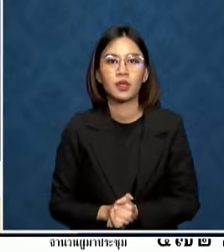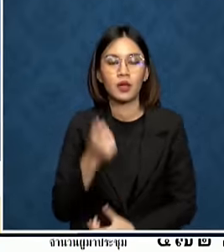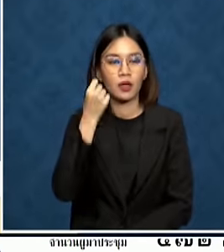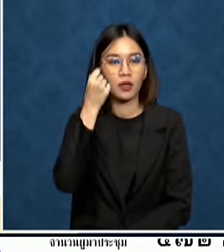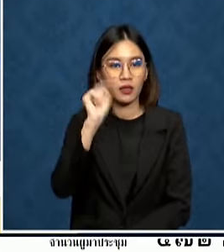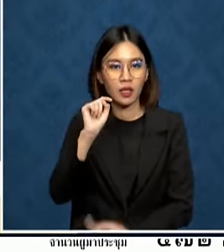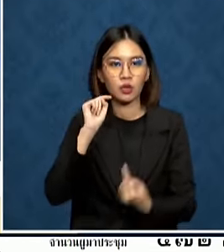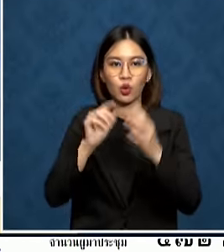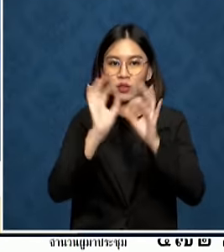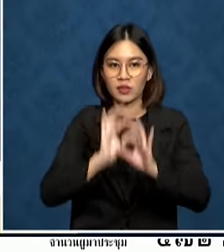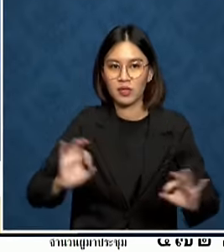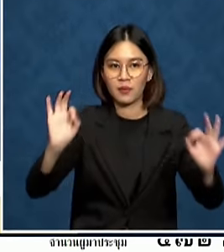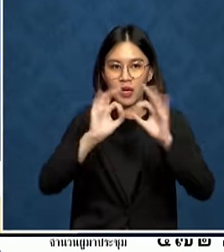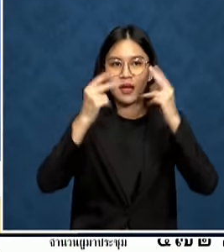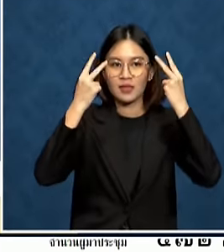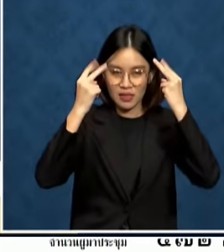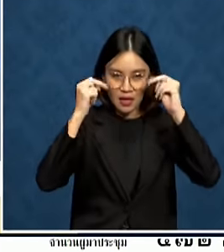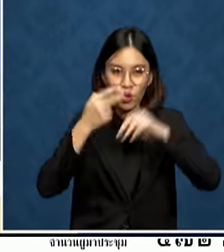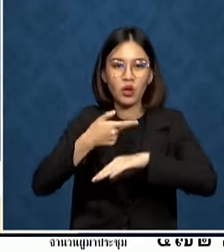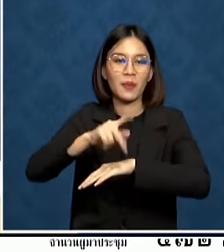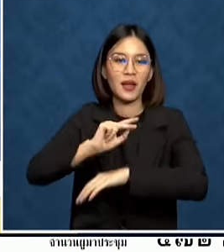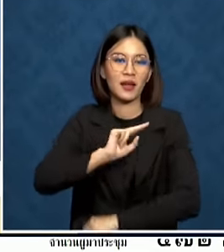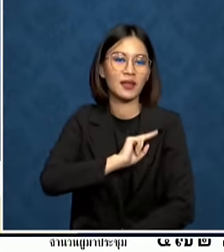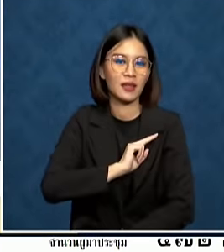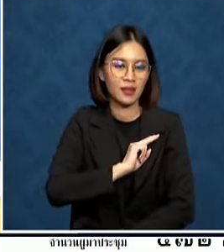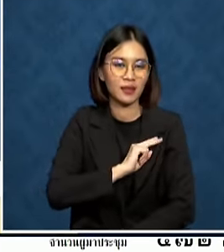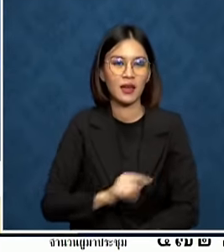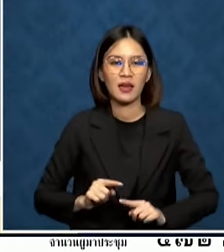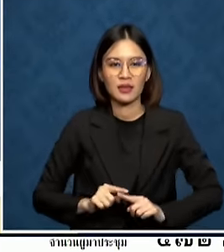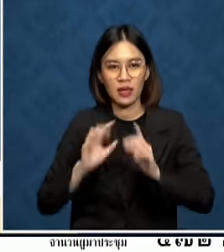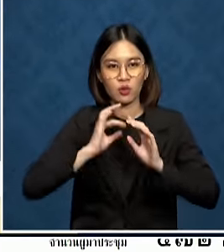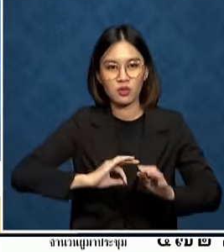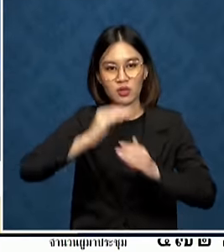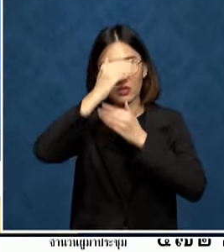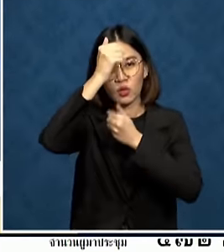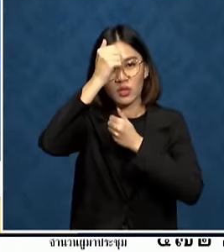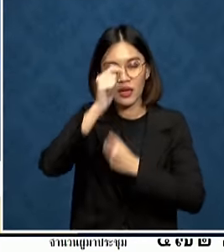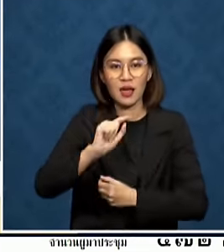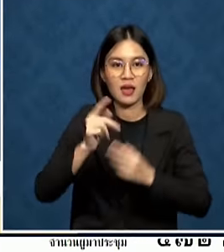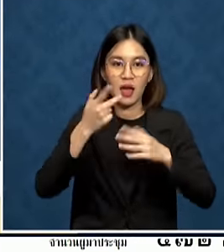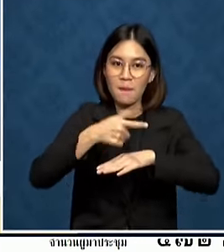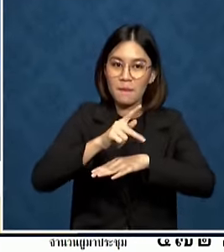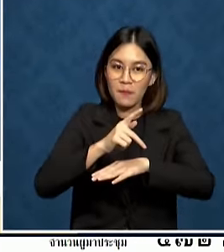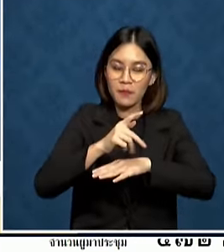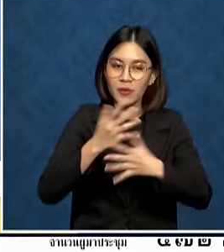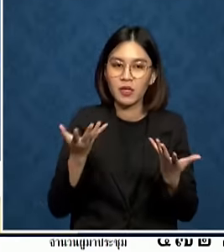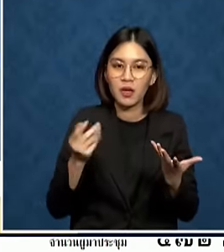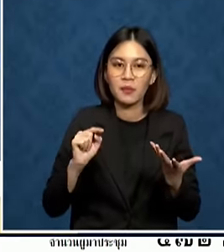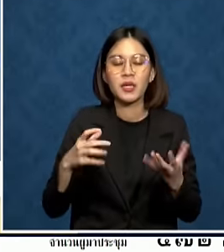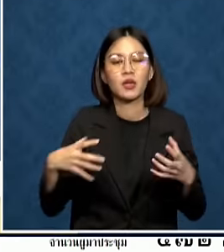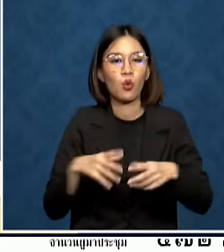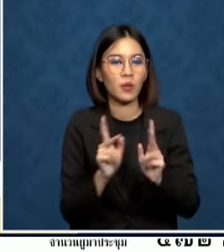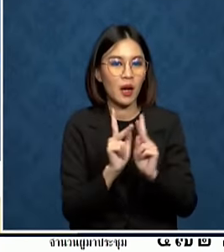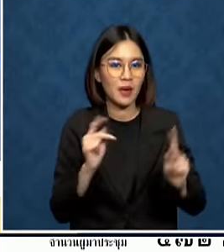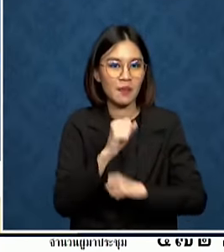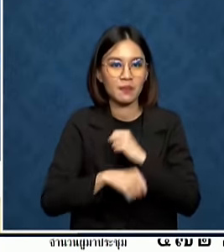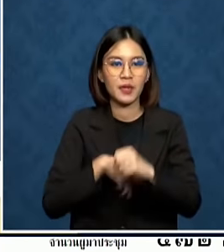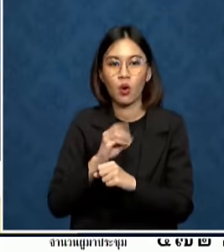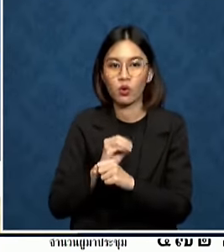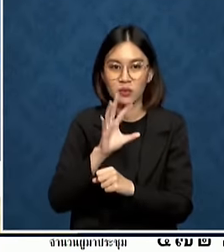เพราะเป็นเรื่องสำคัญท่านนายกเลยเป็นประธานเองแต่ที่น่าสนใจกว่านั้นครับท่านประธานตั้งแต่มีกรรมการชุดนี้เมื่อปี